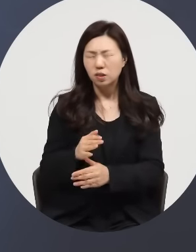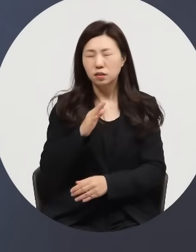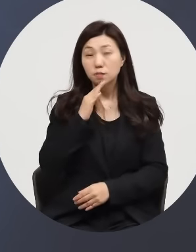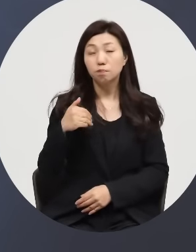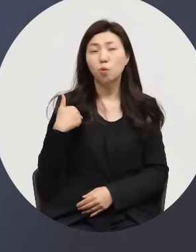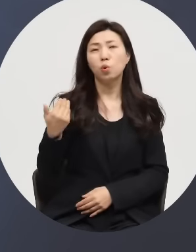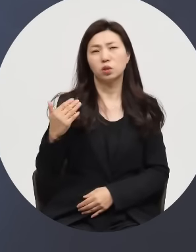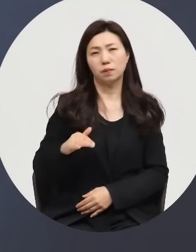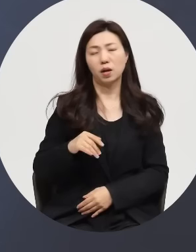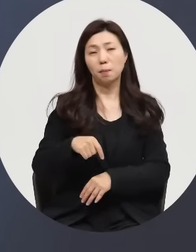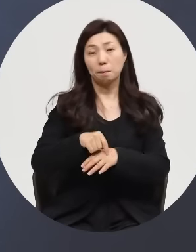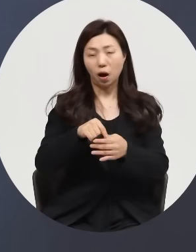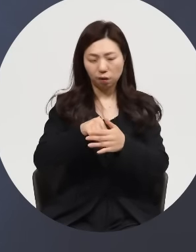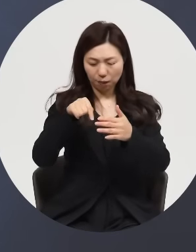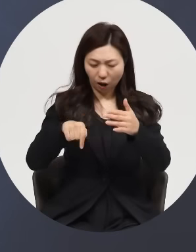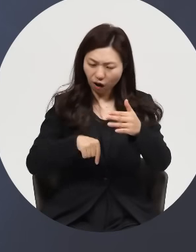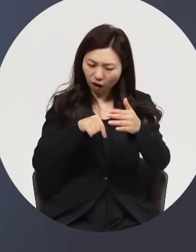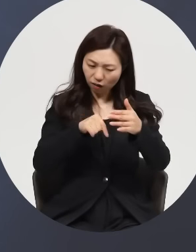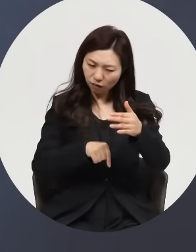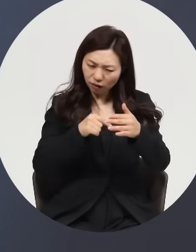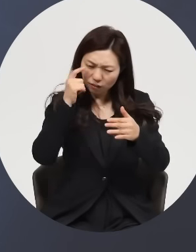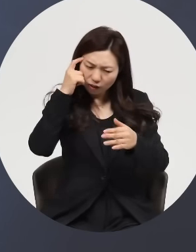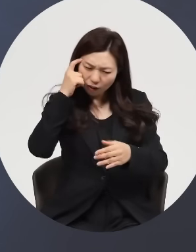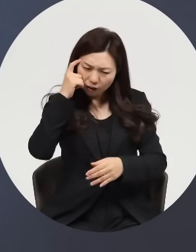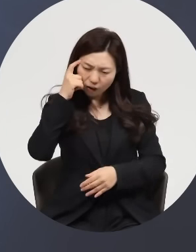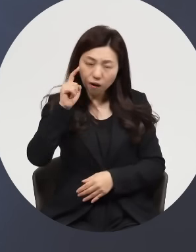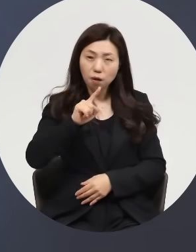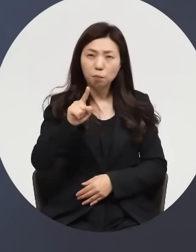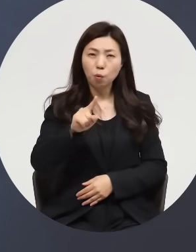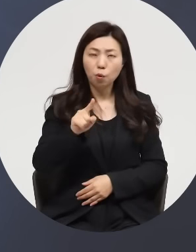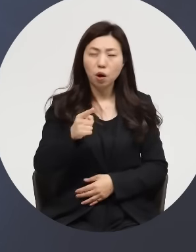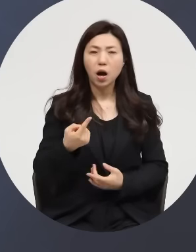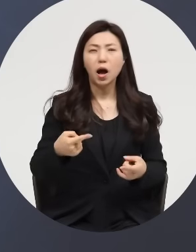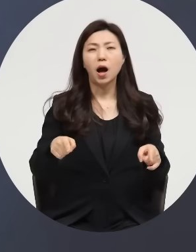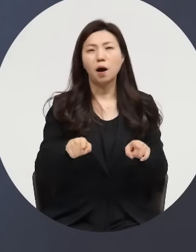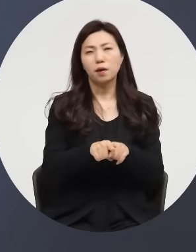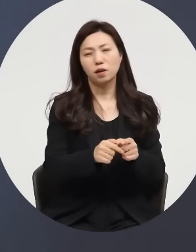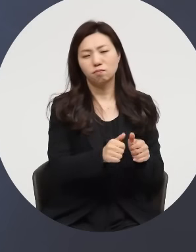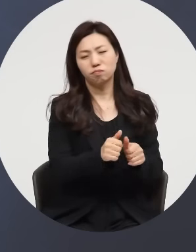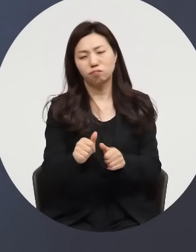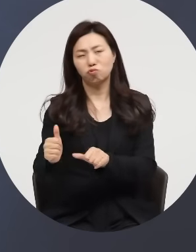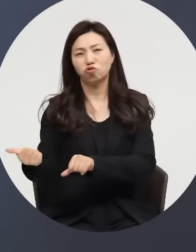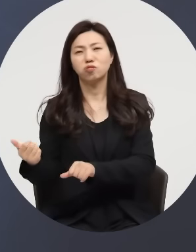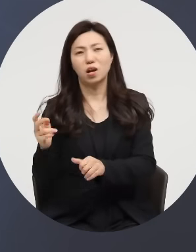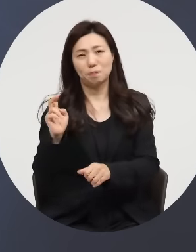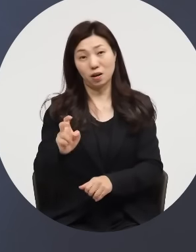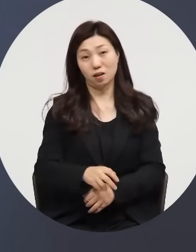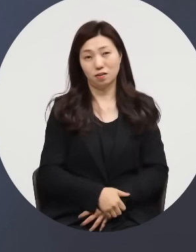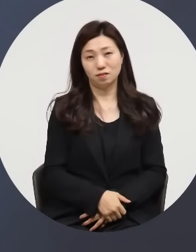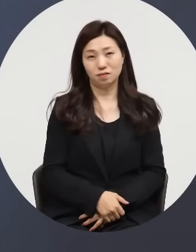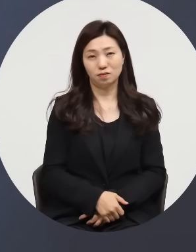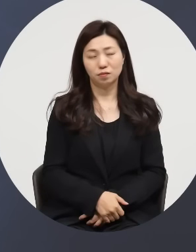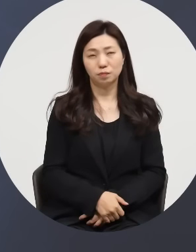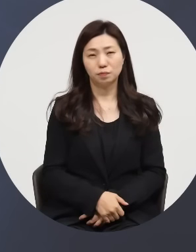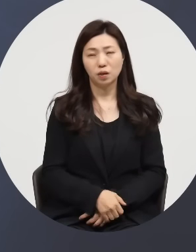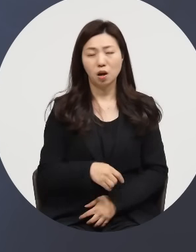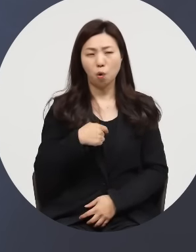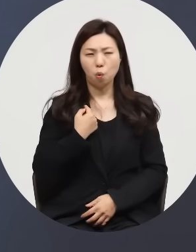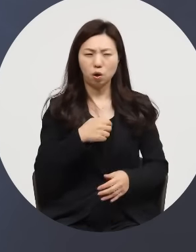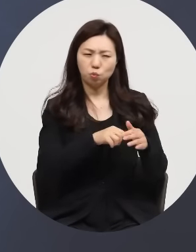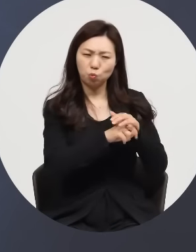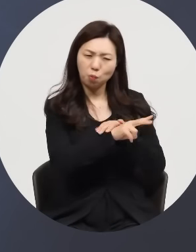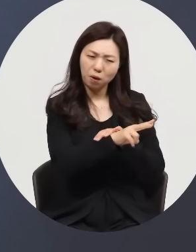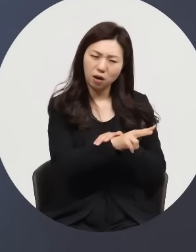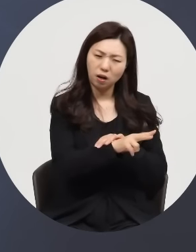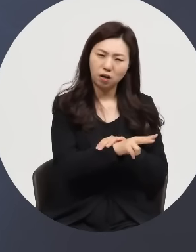될지 모르겠지만 그냥 마음에서는 그냥 같이 아마 갈것 같은 느낌.